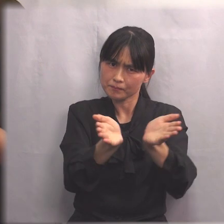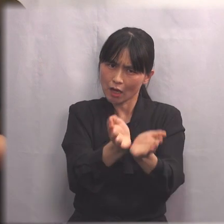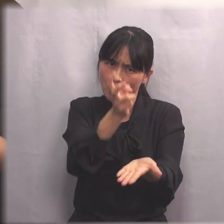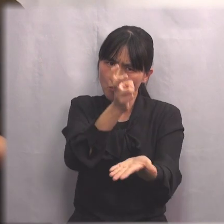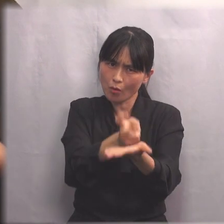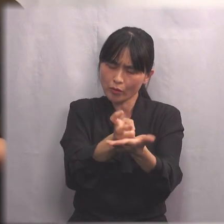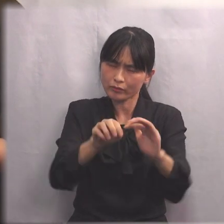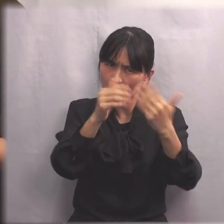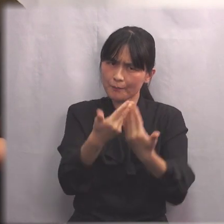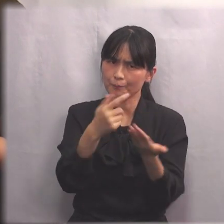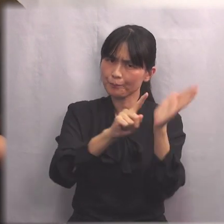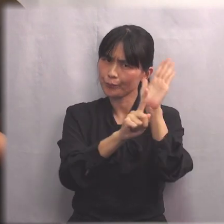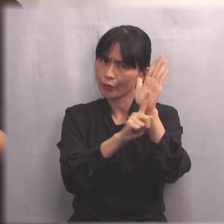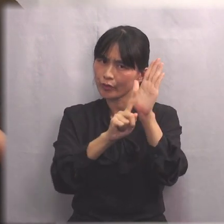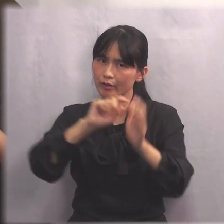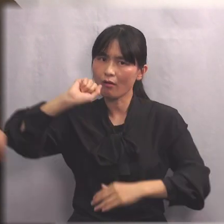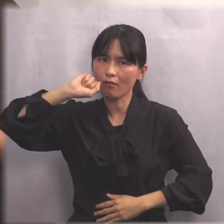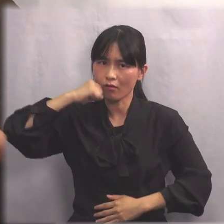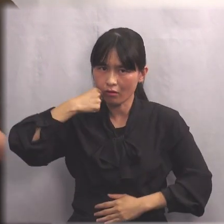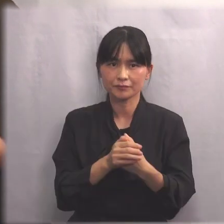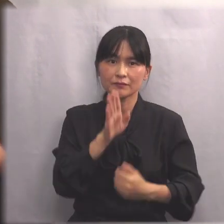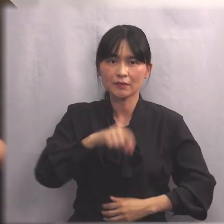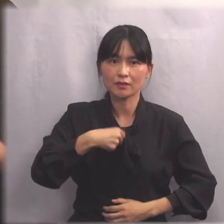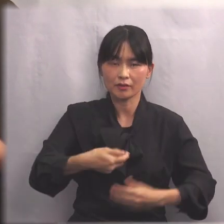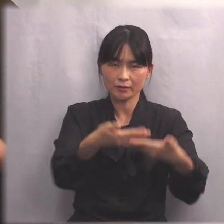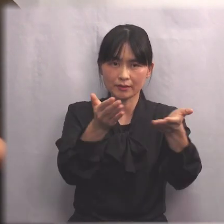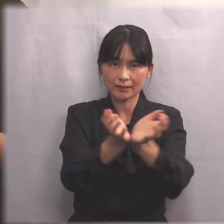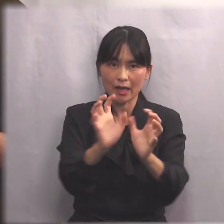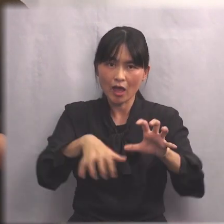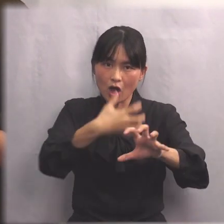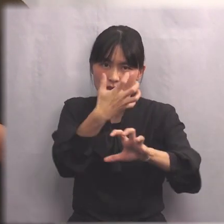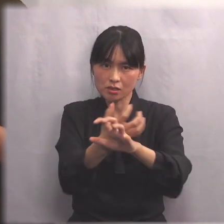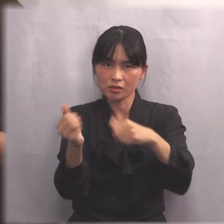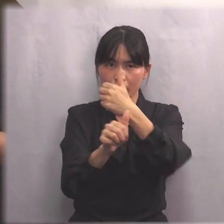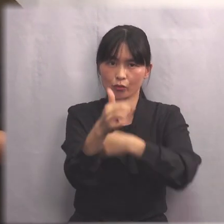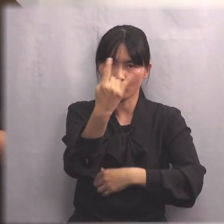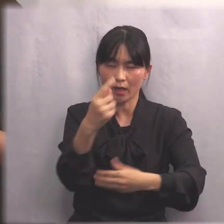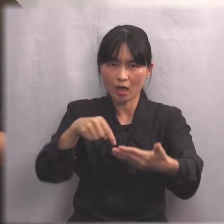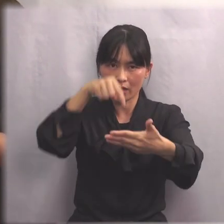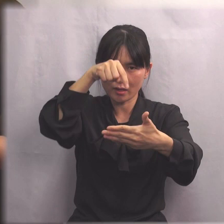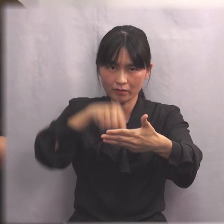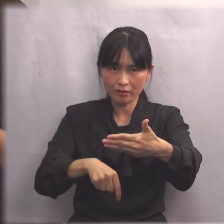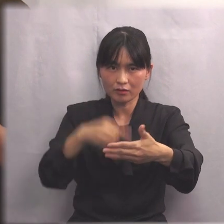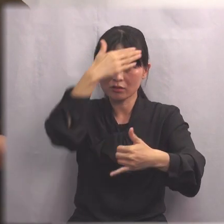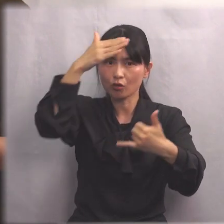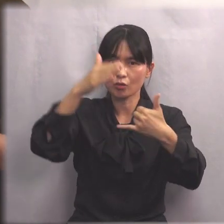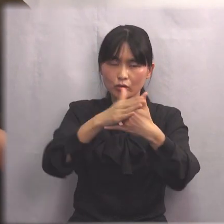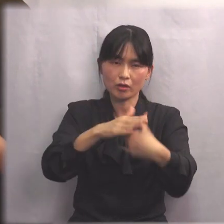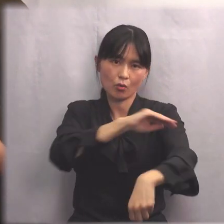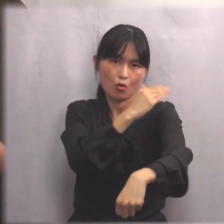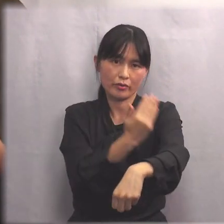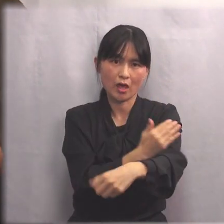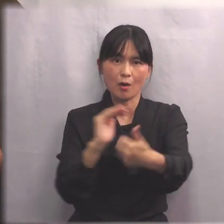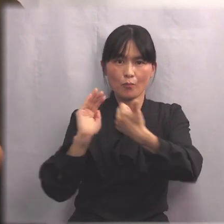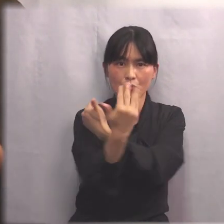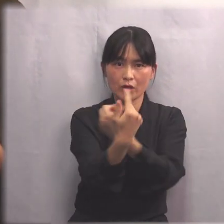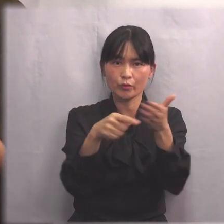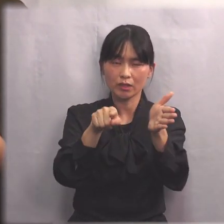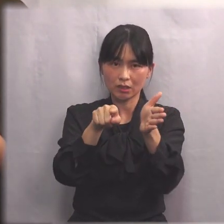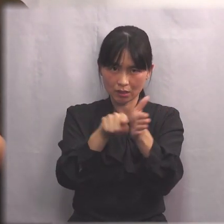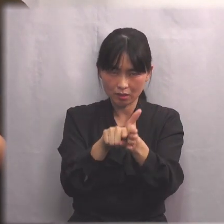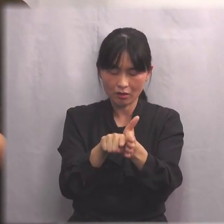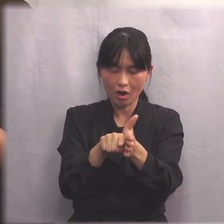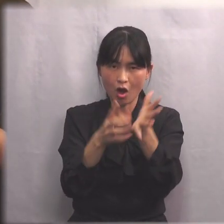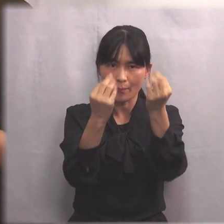현행 정당법이 오롯이 담아내지 못하고 있는 상황입니다. 정의당 혁신위원회는 이러한 청소년의 당권 보장이라고